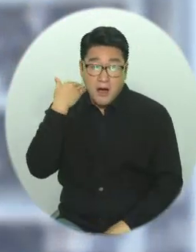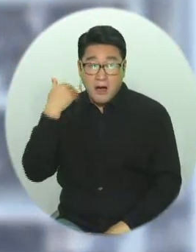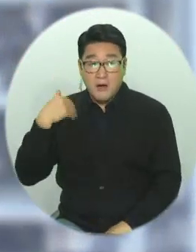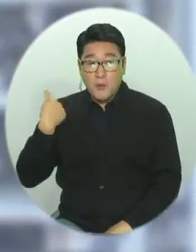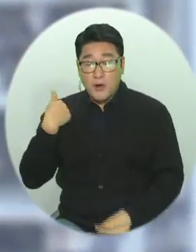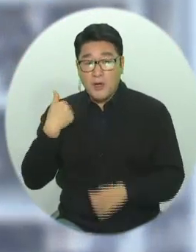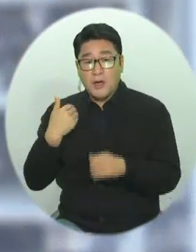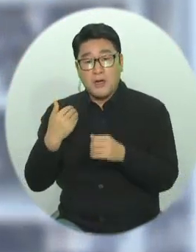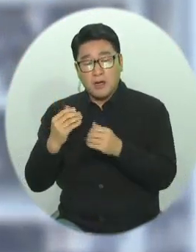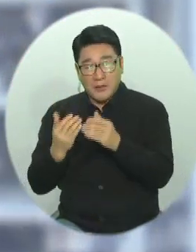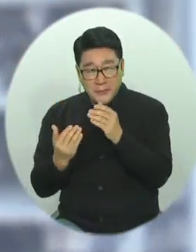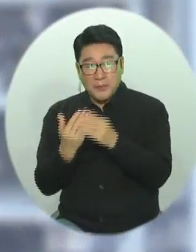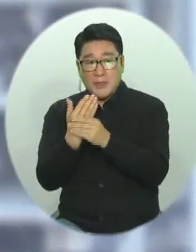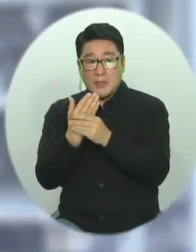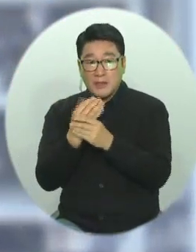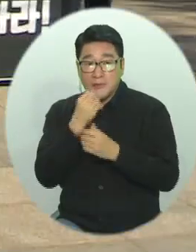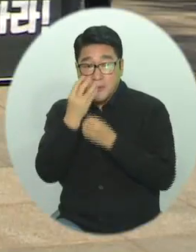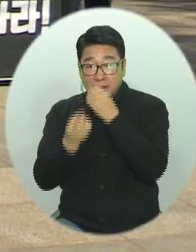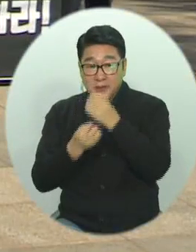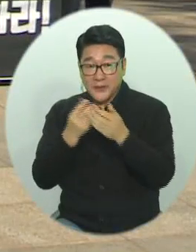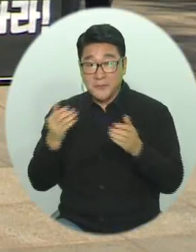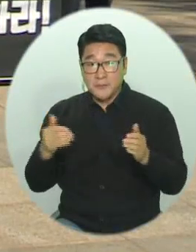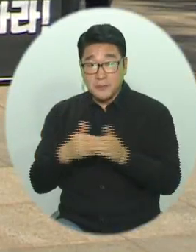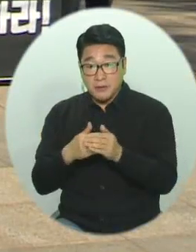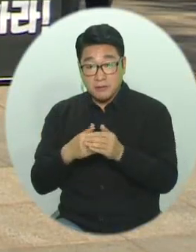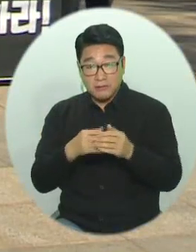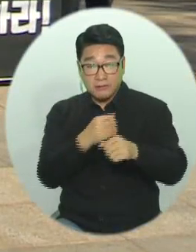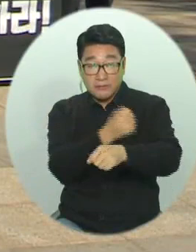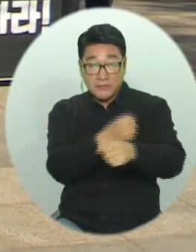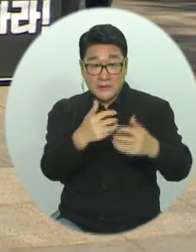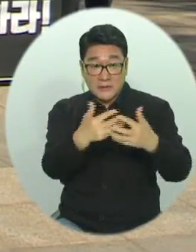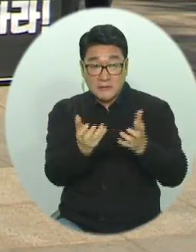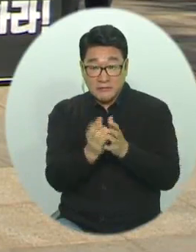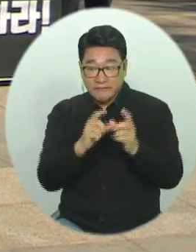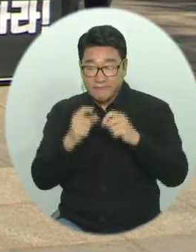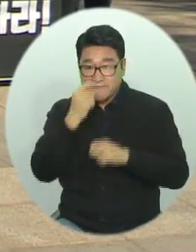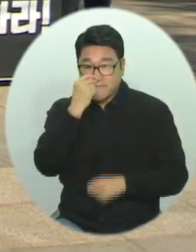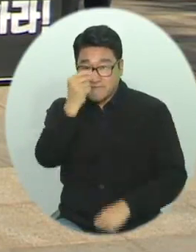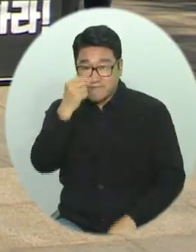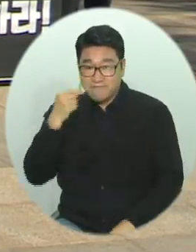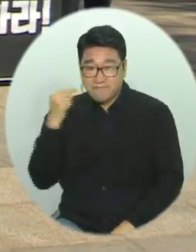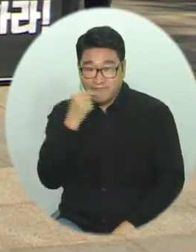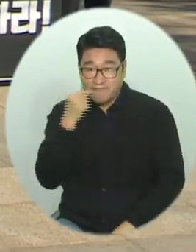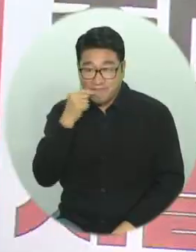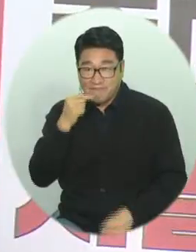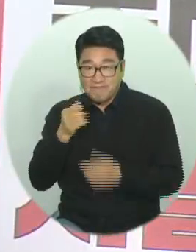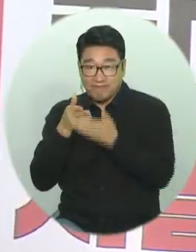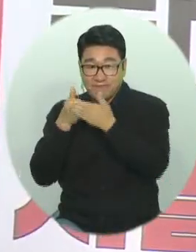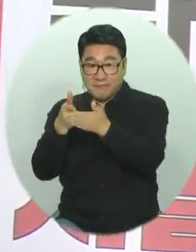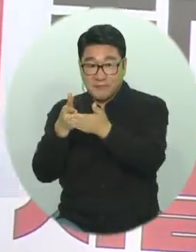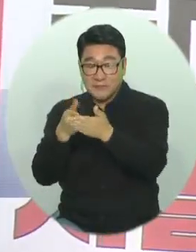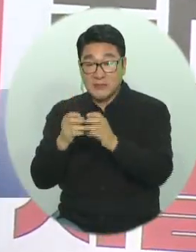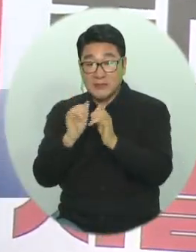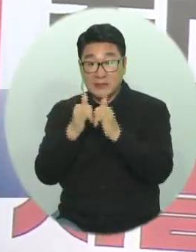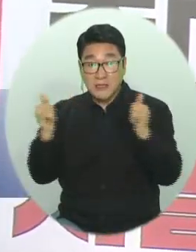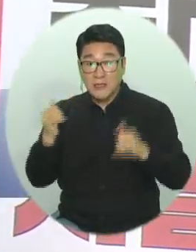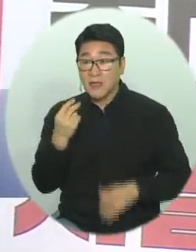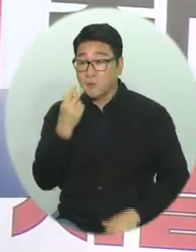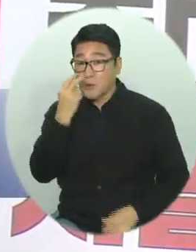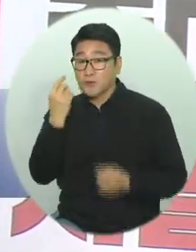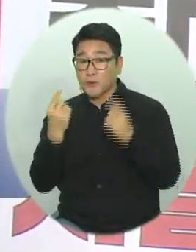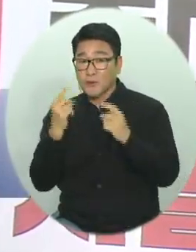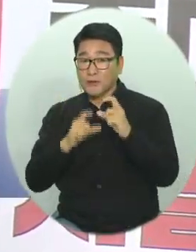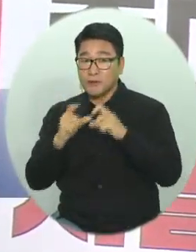운전하다 사고가 났다고 진술했습니다. 노동단체는 철저한 진상 조사를 요구하고 있습니다. 사람의